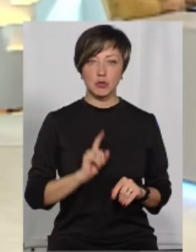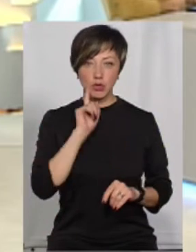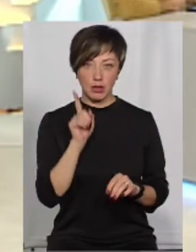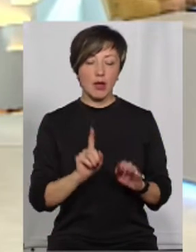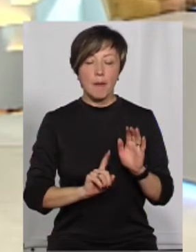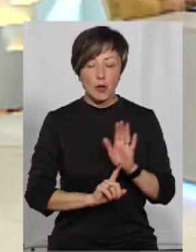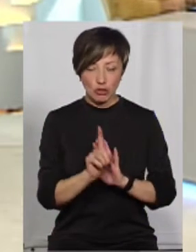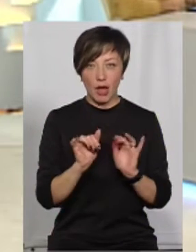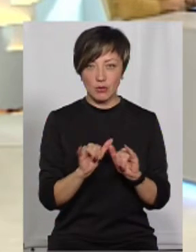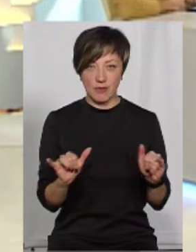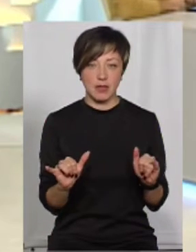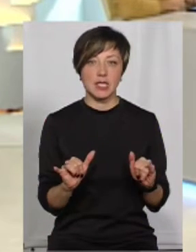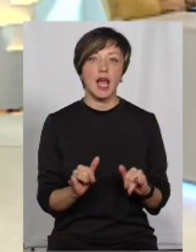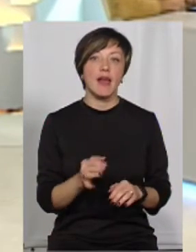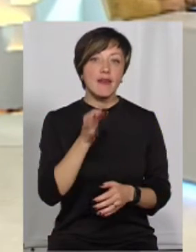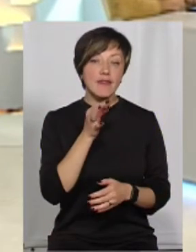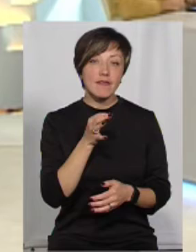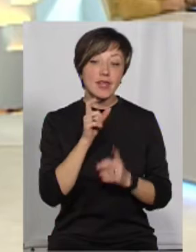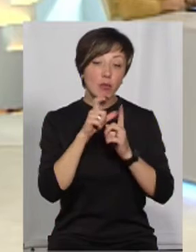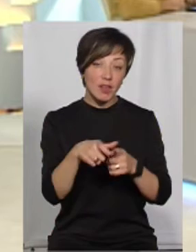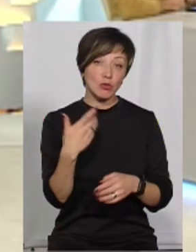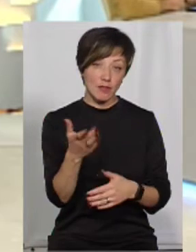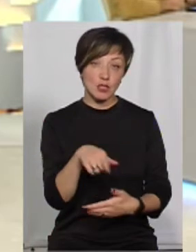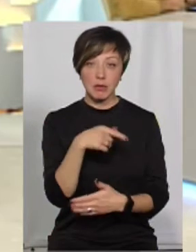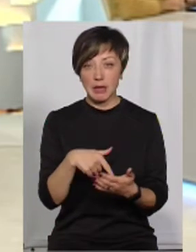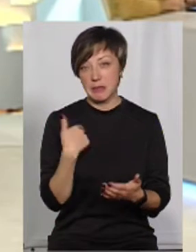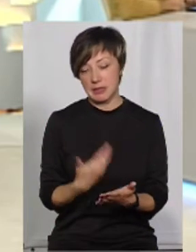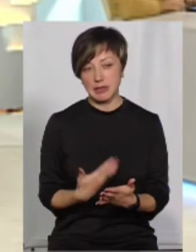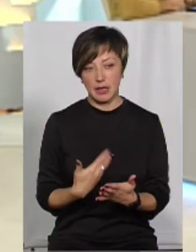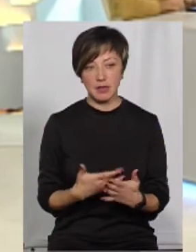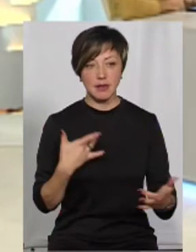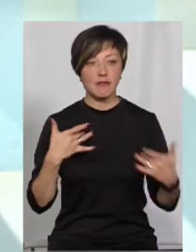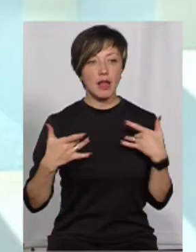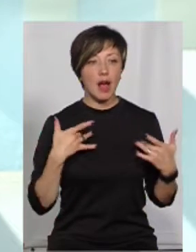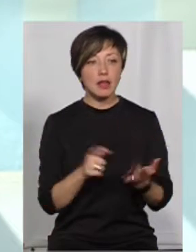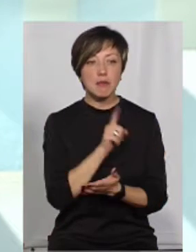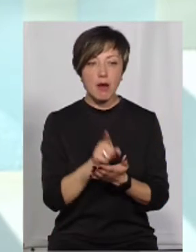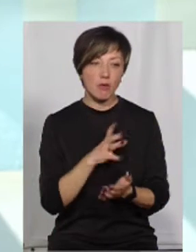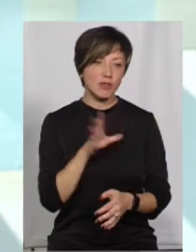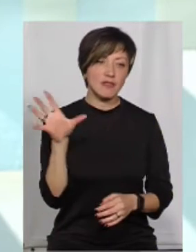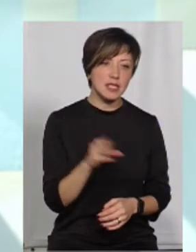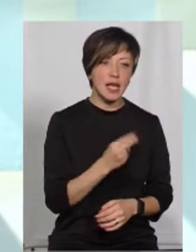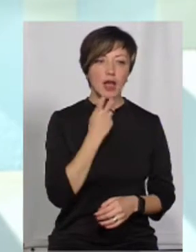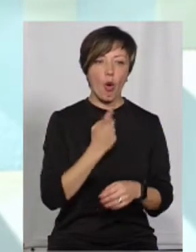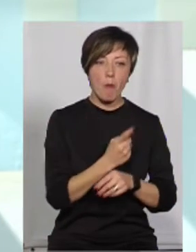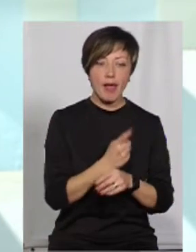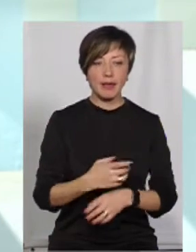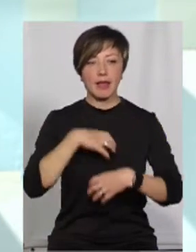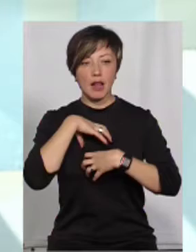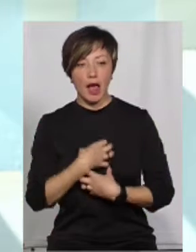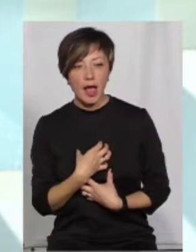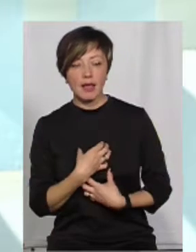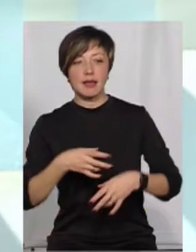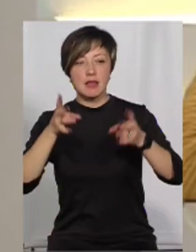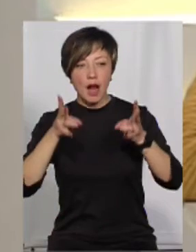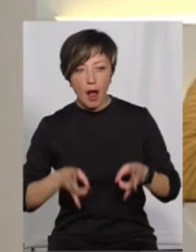починає розвиватись. Тому, в принципі, відповідаючи на ваше питання, мені здається, що в театрі має бути все. І комедія, і трагедія,